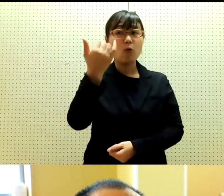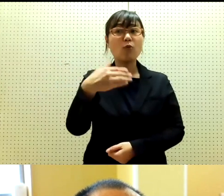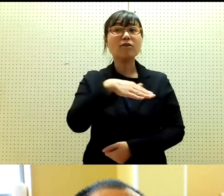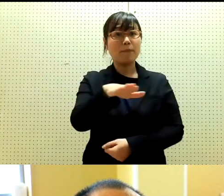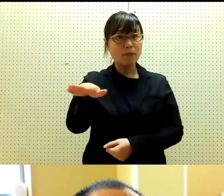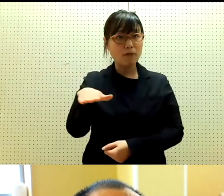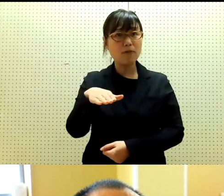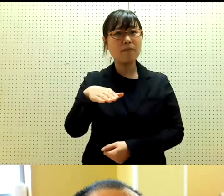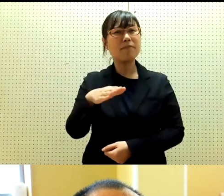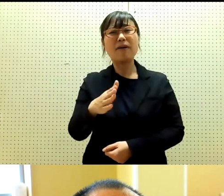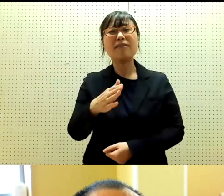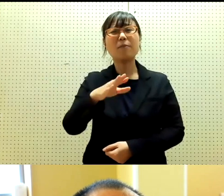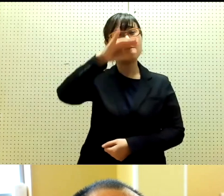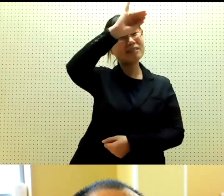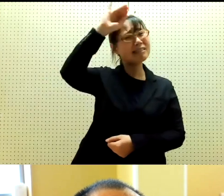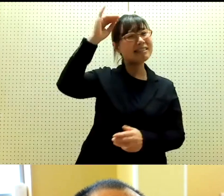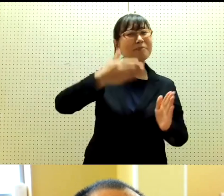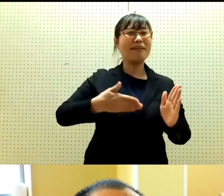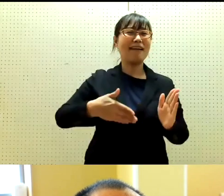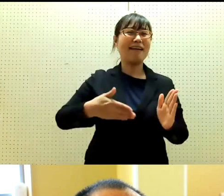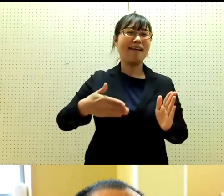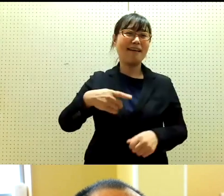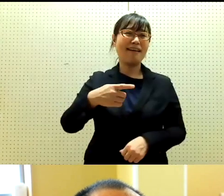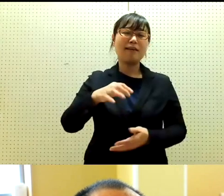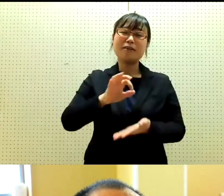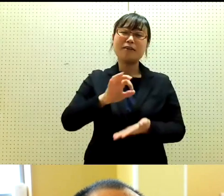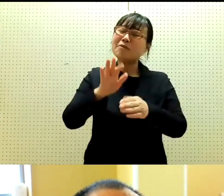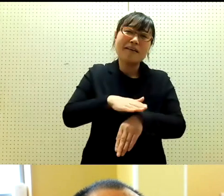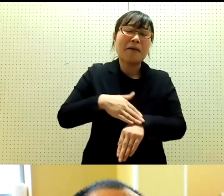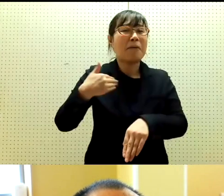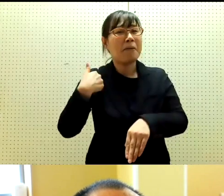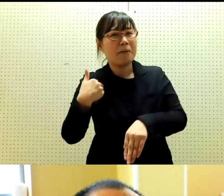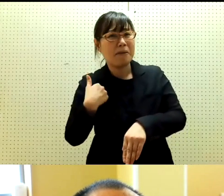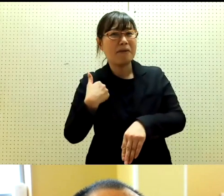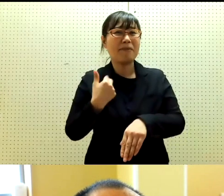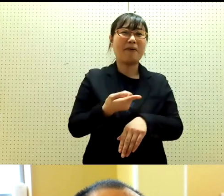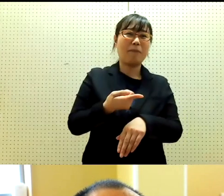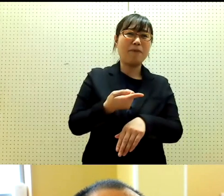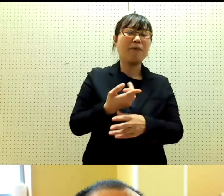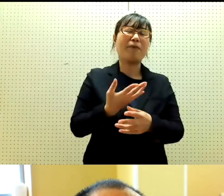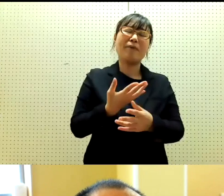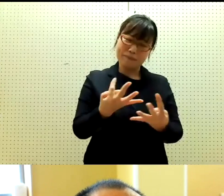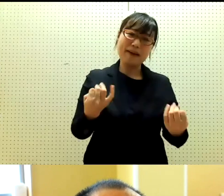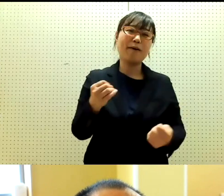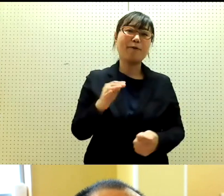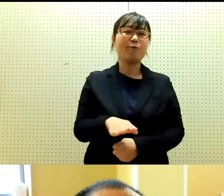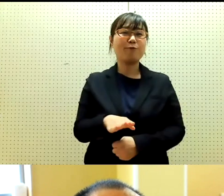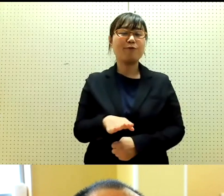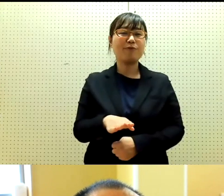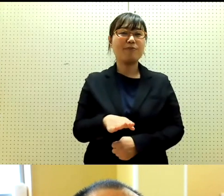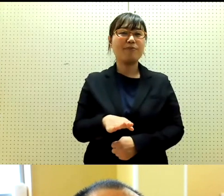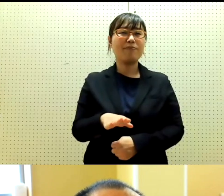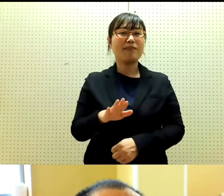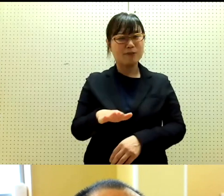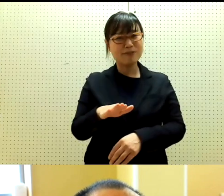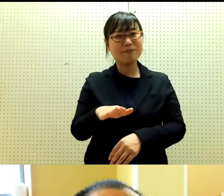識がまだ追いついていないですとか、どういうふうに使ったらいいかっていうことがなかなか分かってない部分もあるので、そこは少し